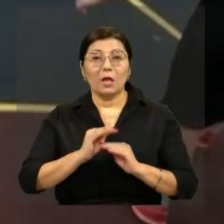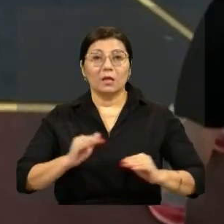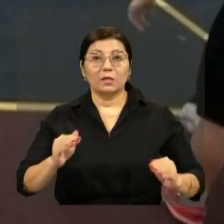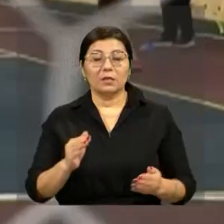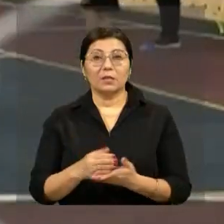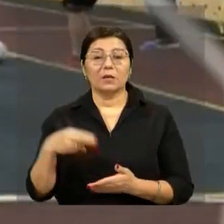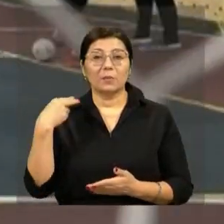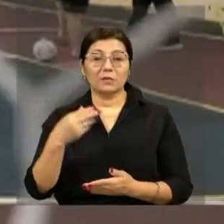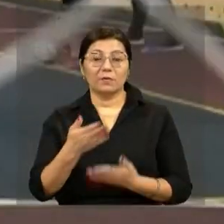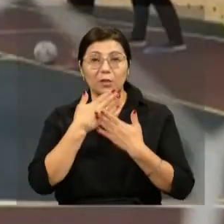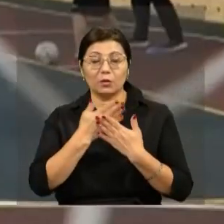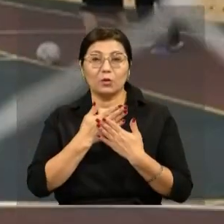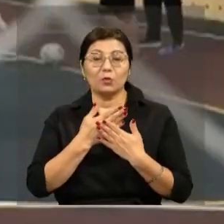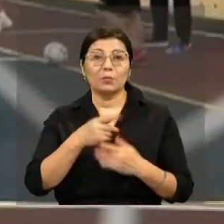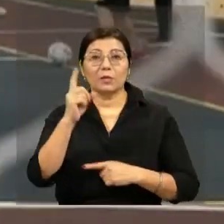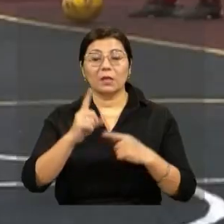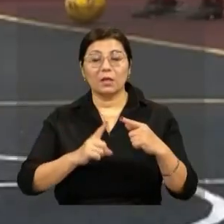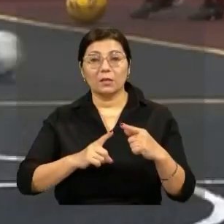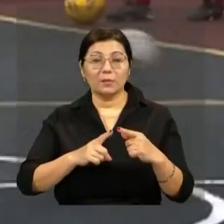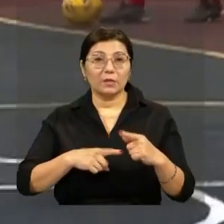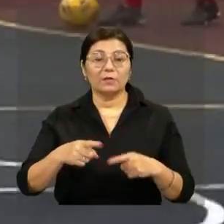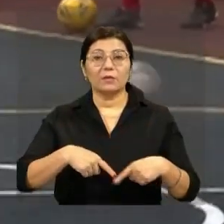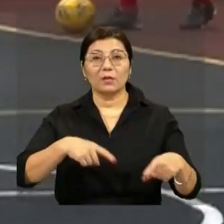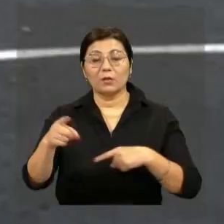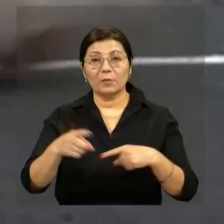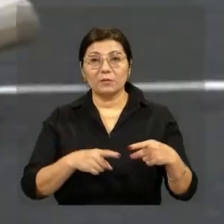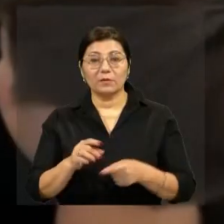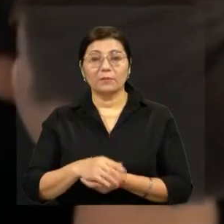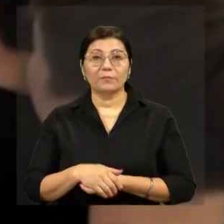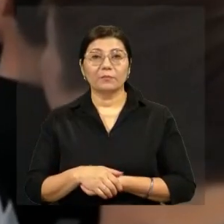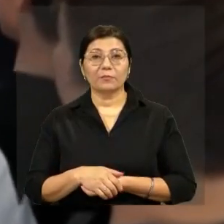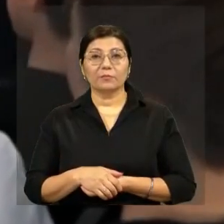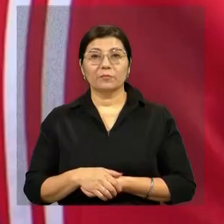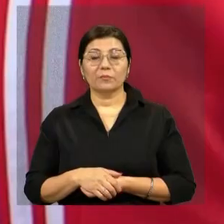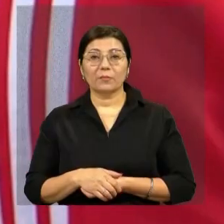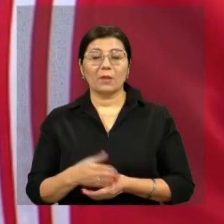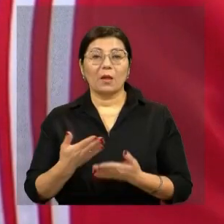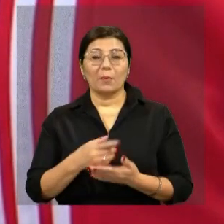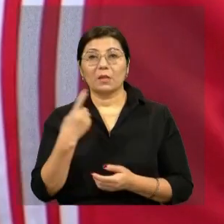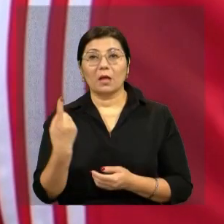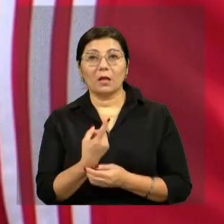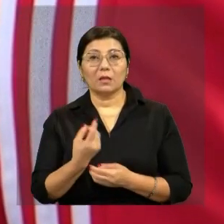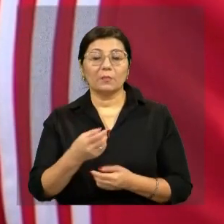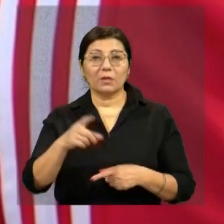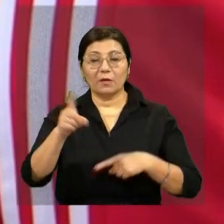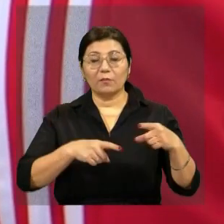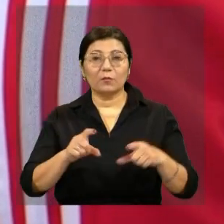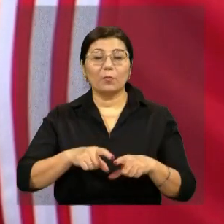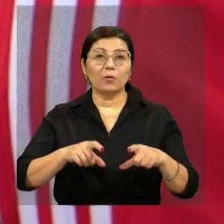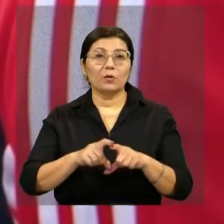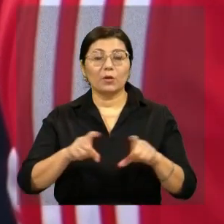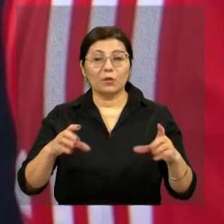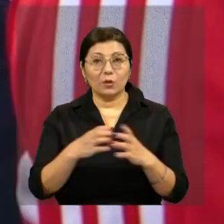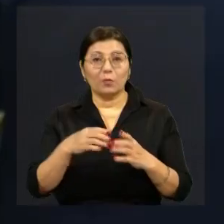главным болельщиком отечественного футбола. И он уверен, что у футбола светлое будущее. Перед нами одна модель. Это футбольный клуб «Актобе». Я